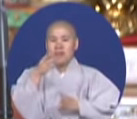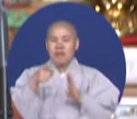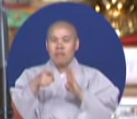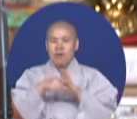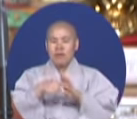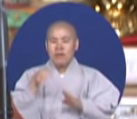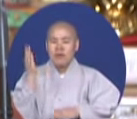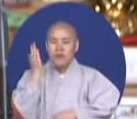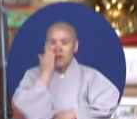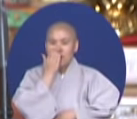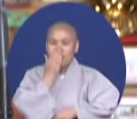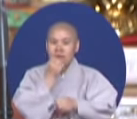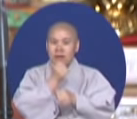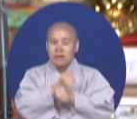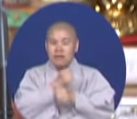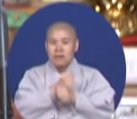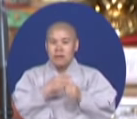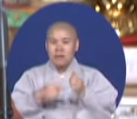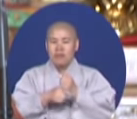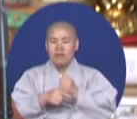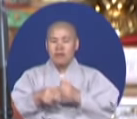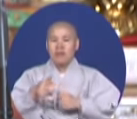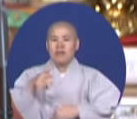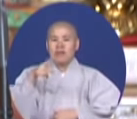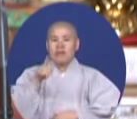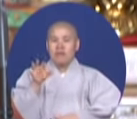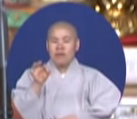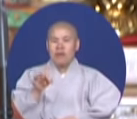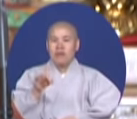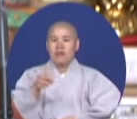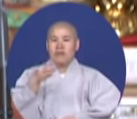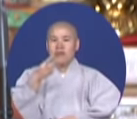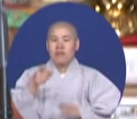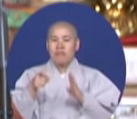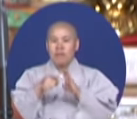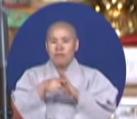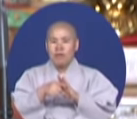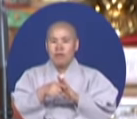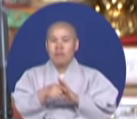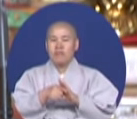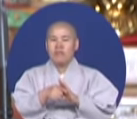청정해야 한다. 이게 정삼업진언이거든요.